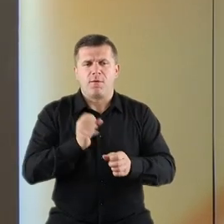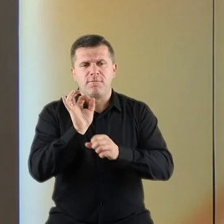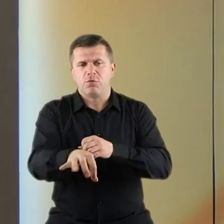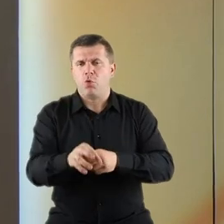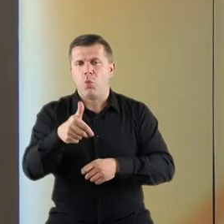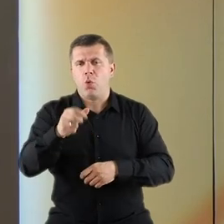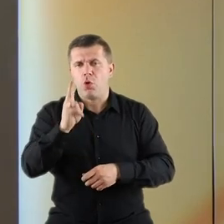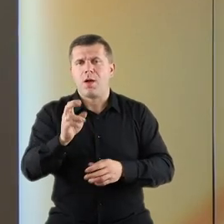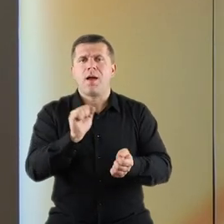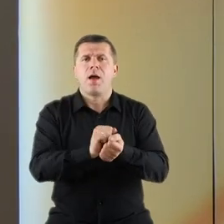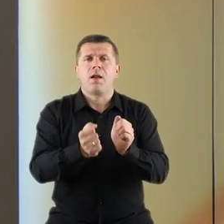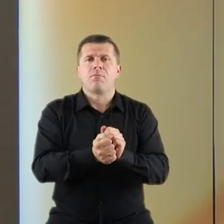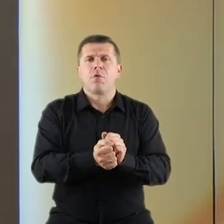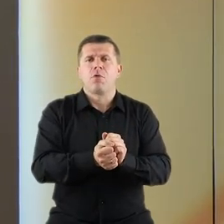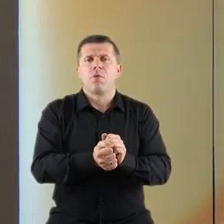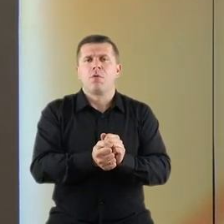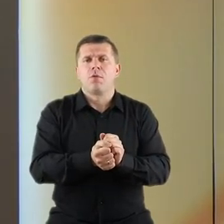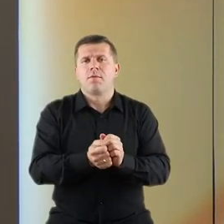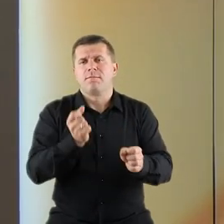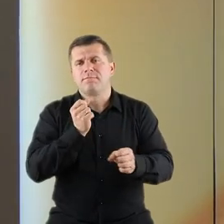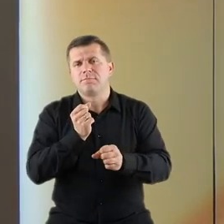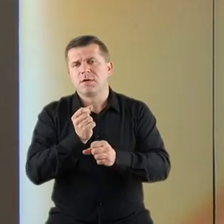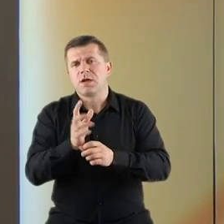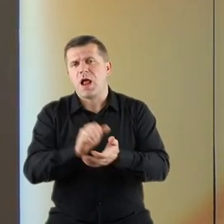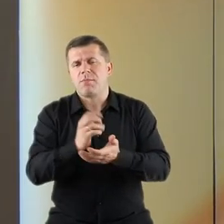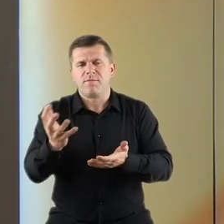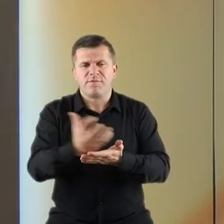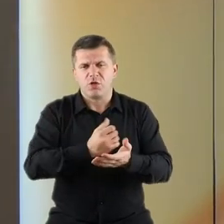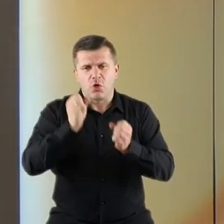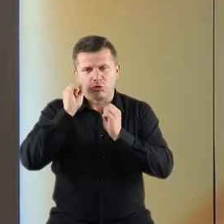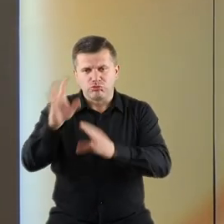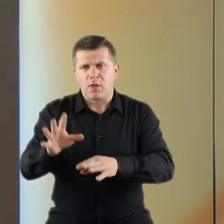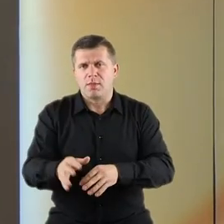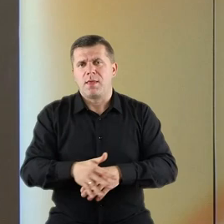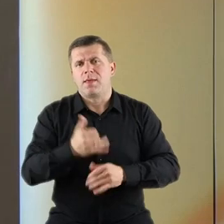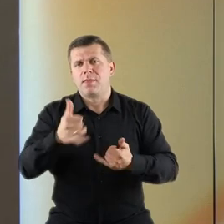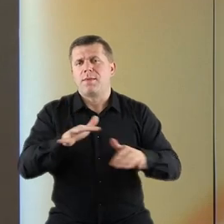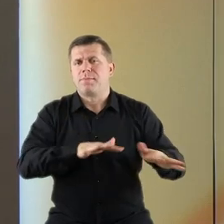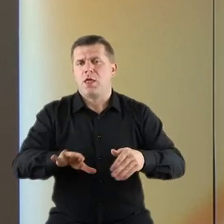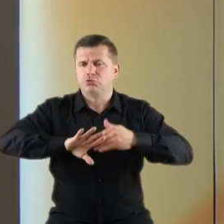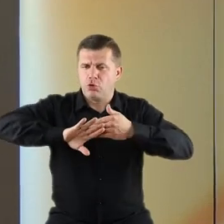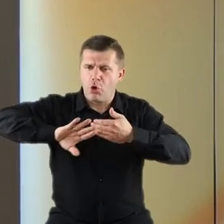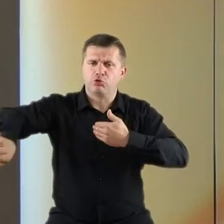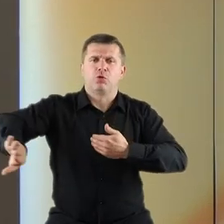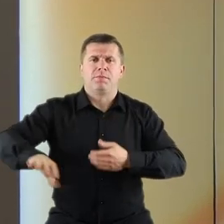albo do osób wyrzucają rzucających uroki albo wynoszenie uroku W miejsca odosobnione